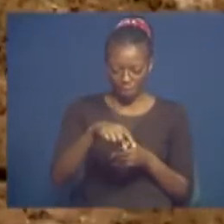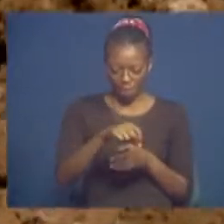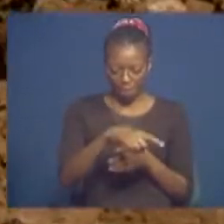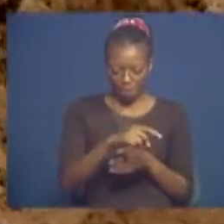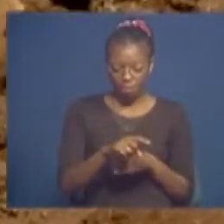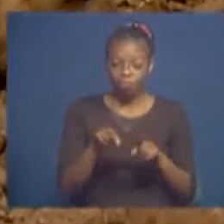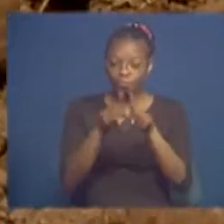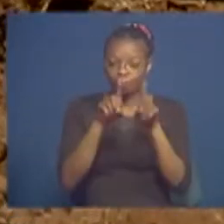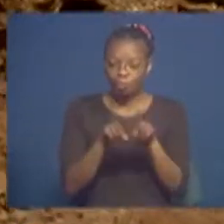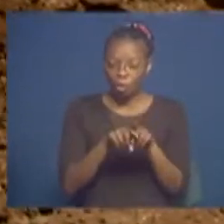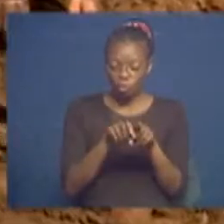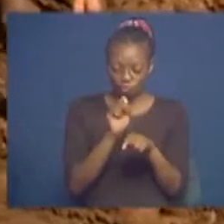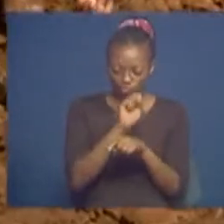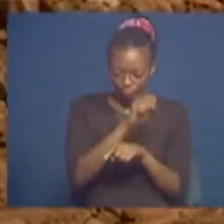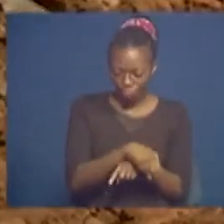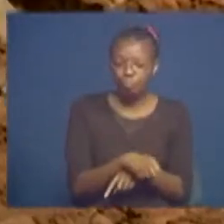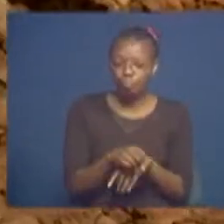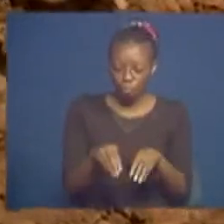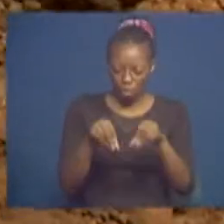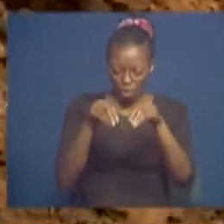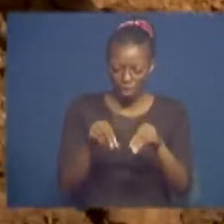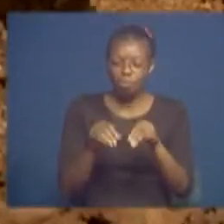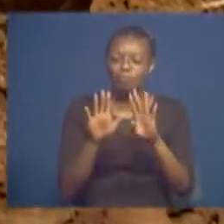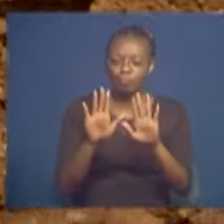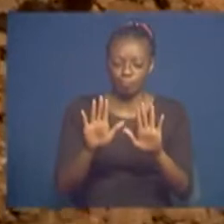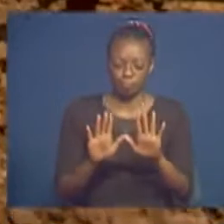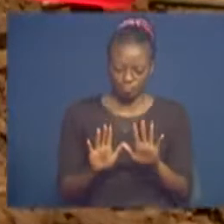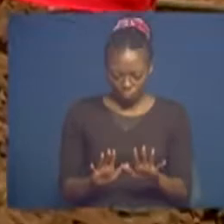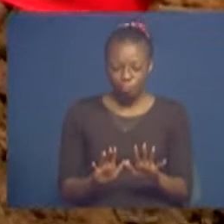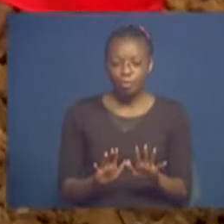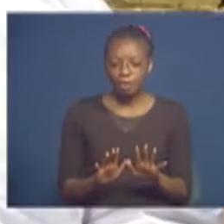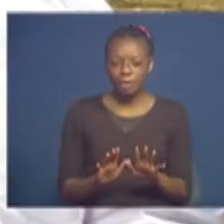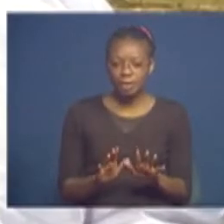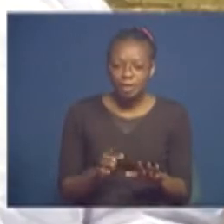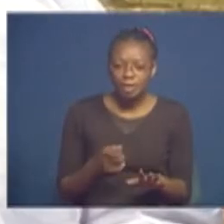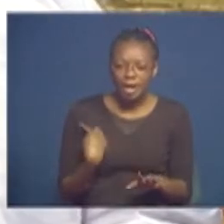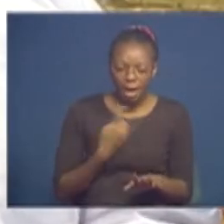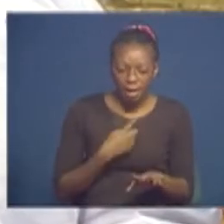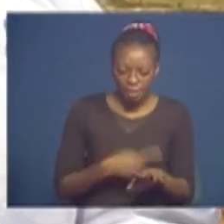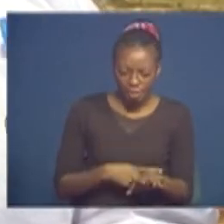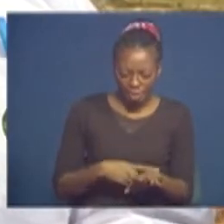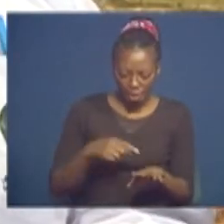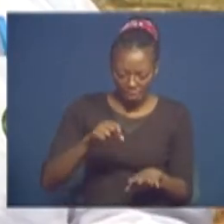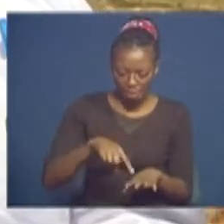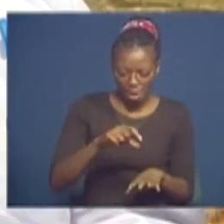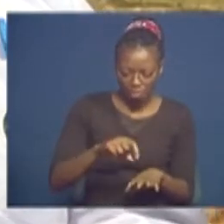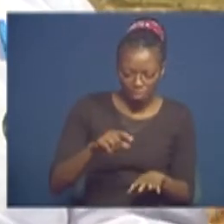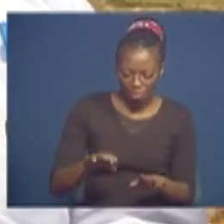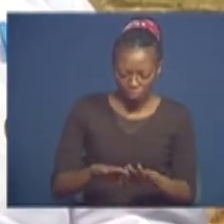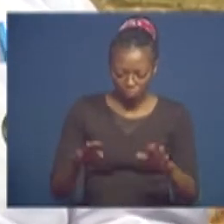ni muhimu kwa ukuzi wa mimea yoyote ile. Wakati wa kupanda nurseries, tunatumia mbolea.